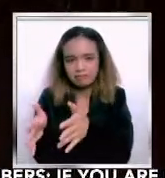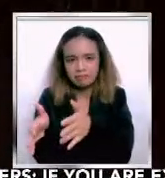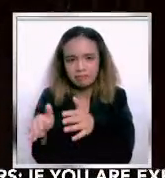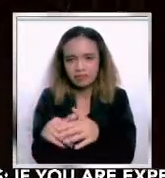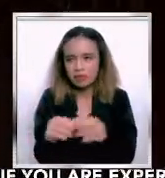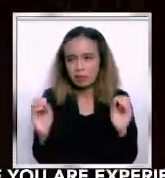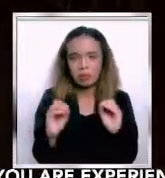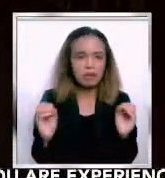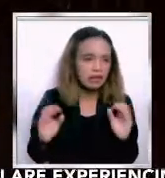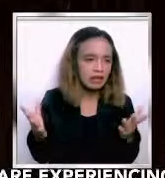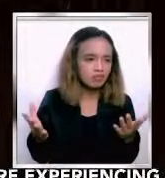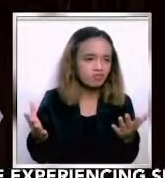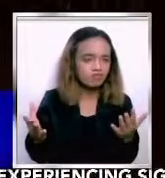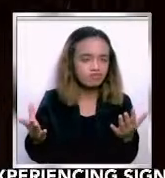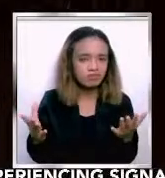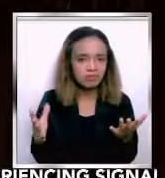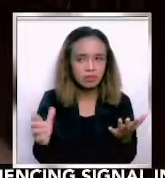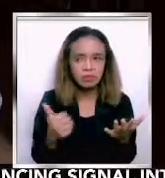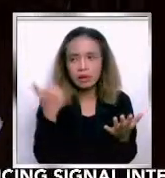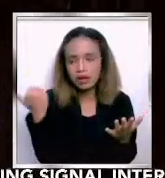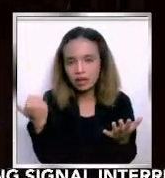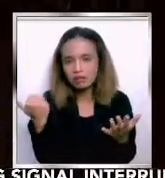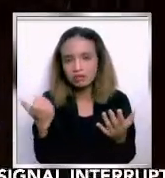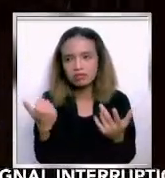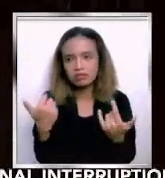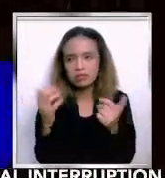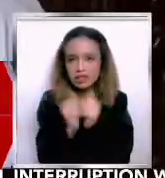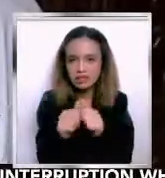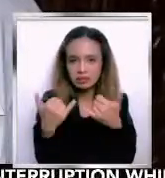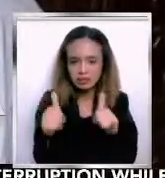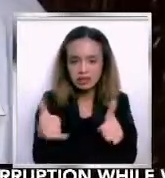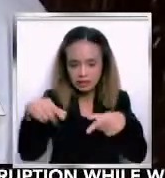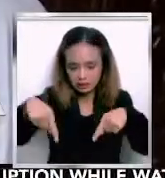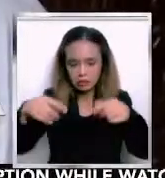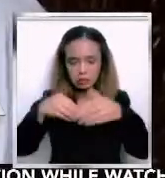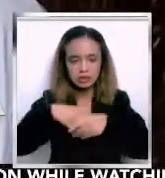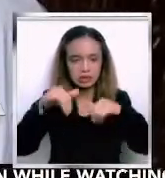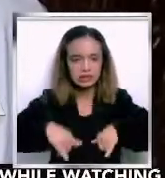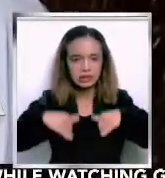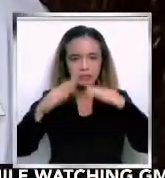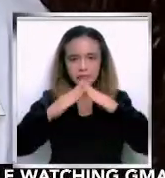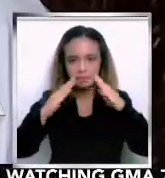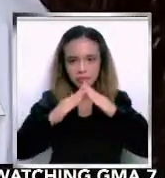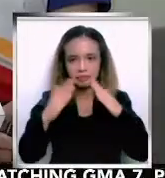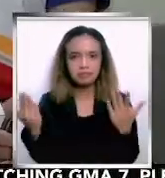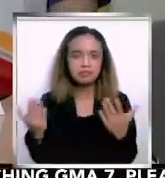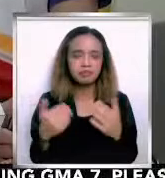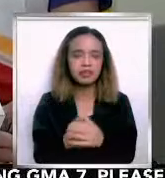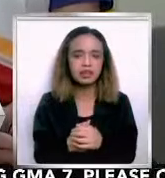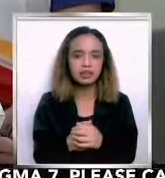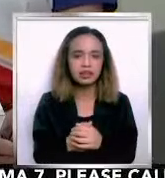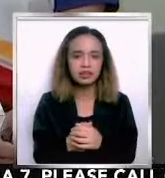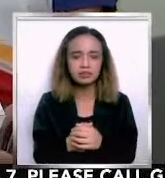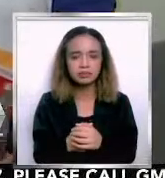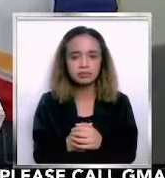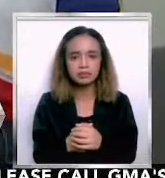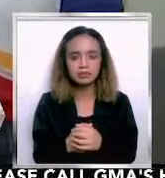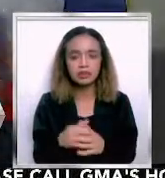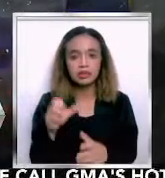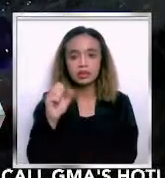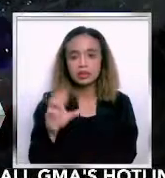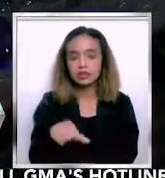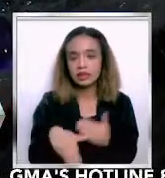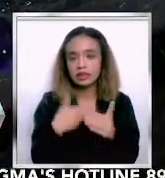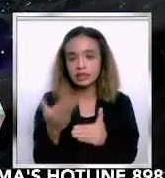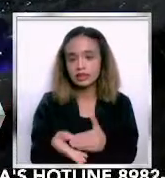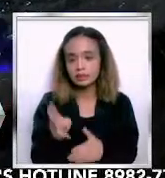siyang ibang kalaro. Siya lang sa loob ng bahay. Patigilin ko na siya niyan. Itatabi ko na. Si Mike Yambaw naman,